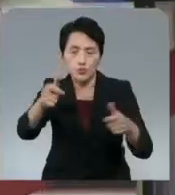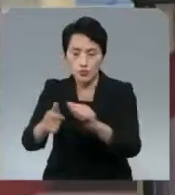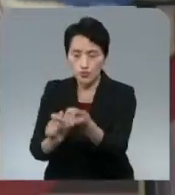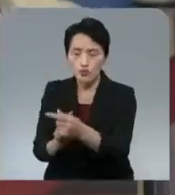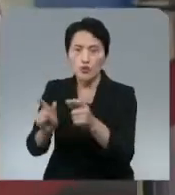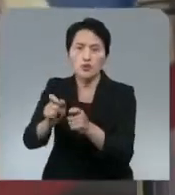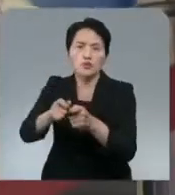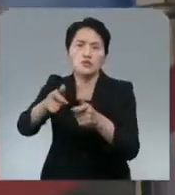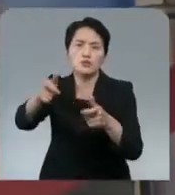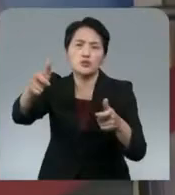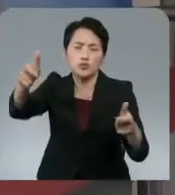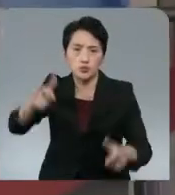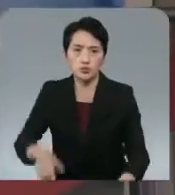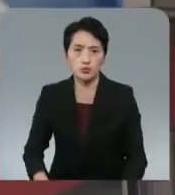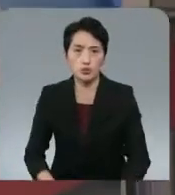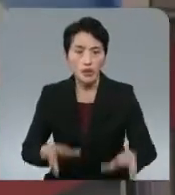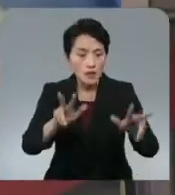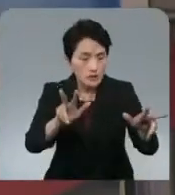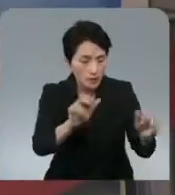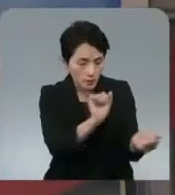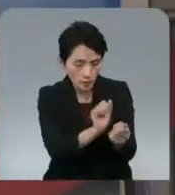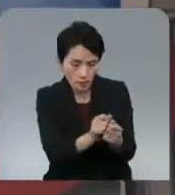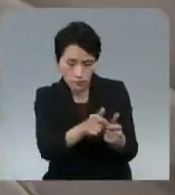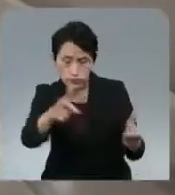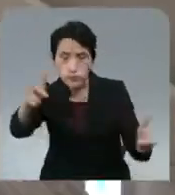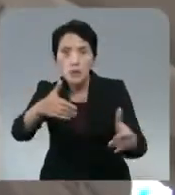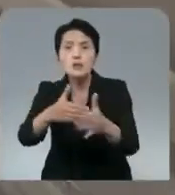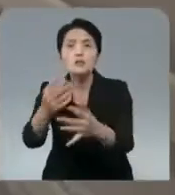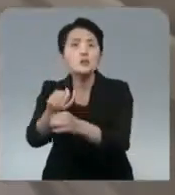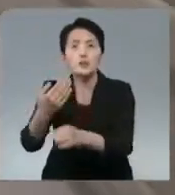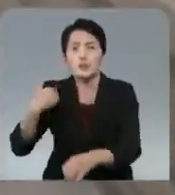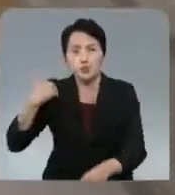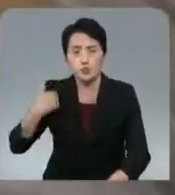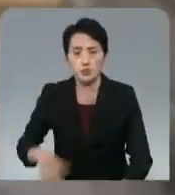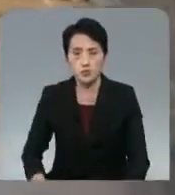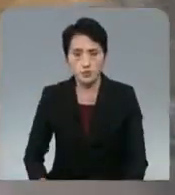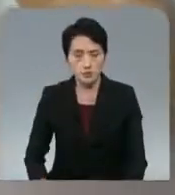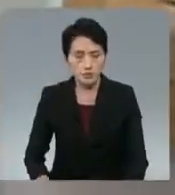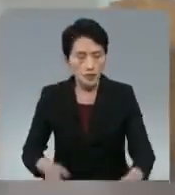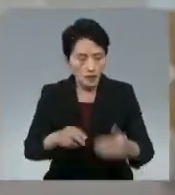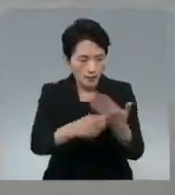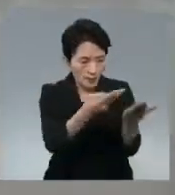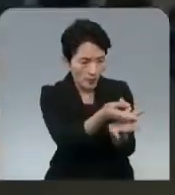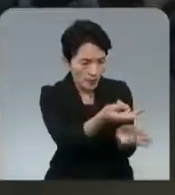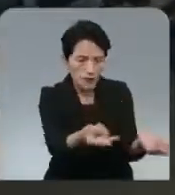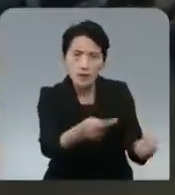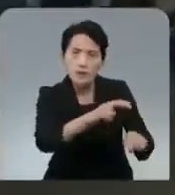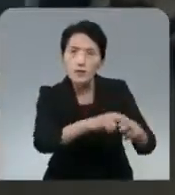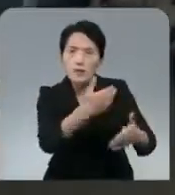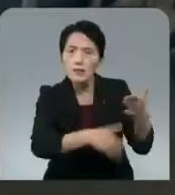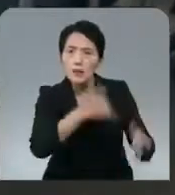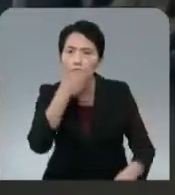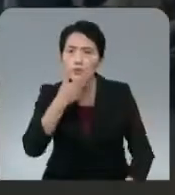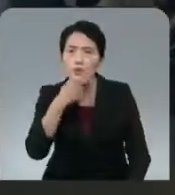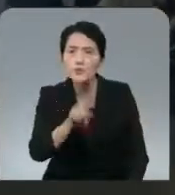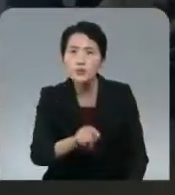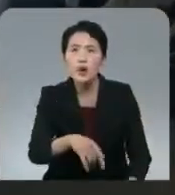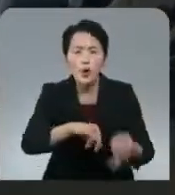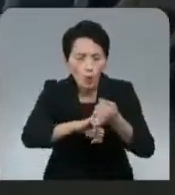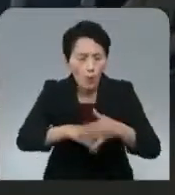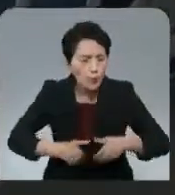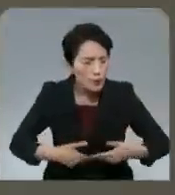務めるウンギョン疾病管理庁長は会議で旧正月それなるの連休の影響